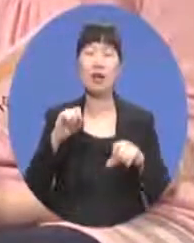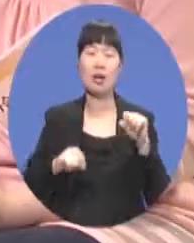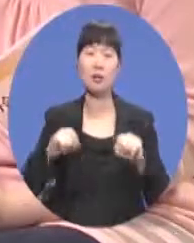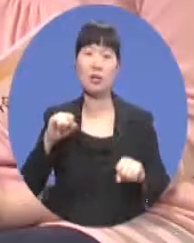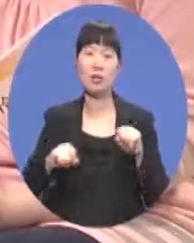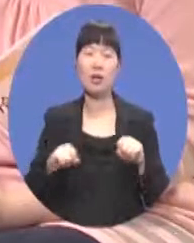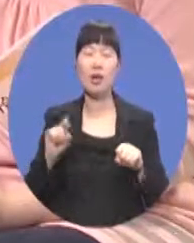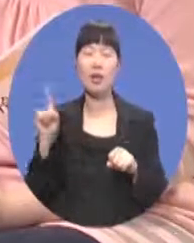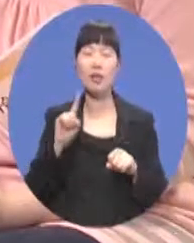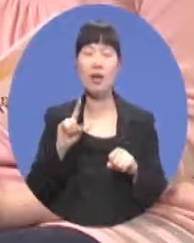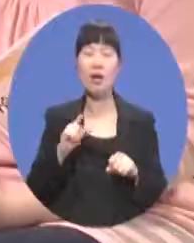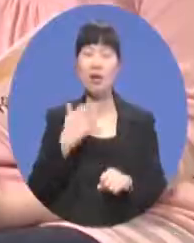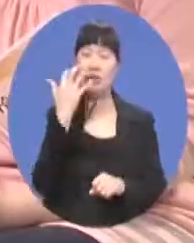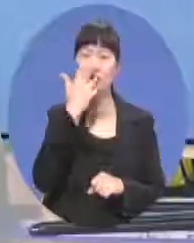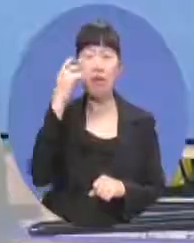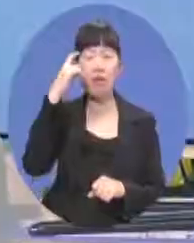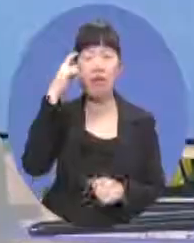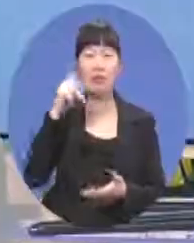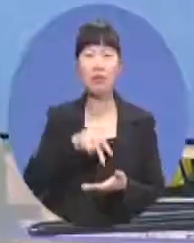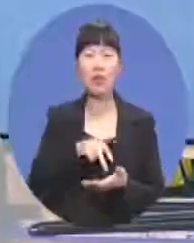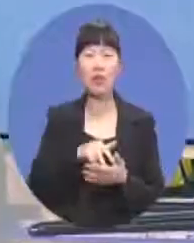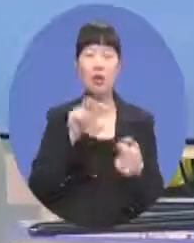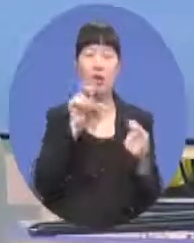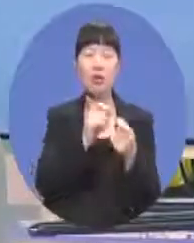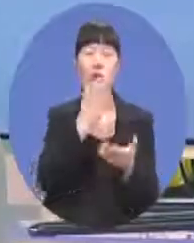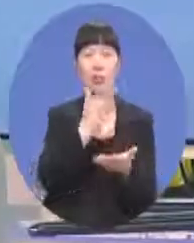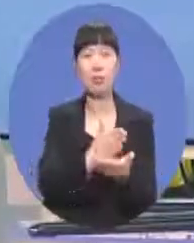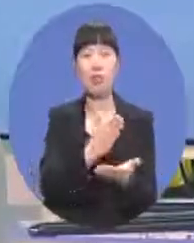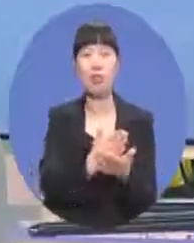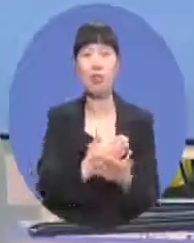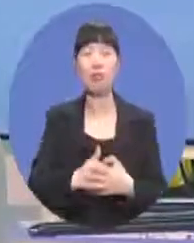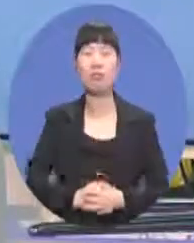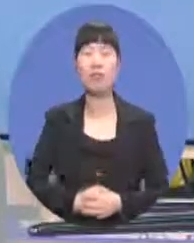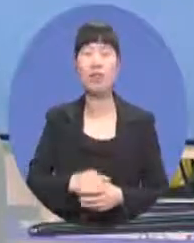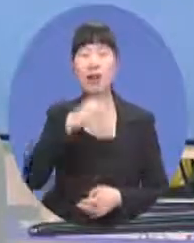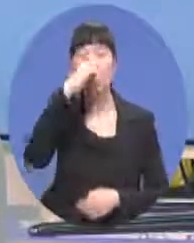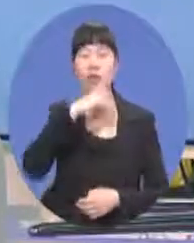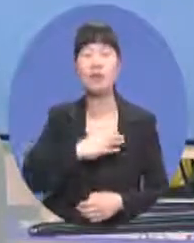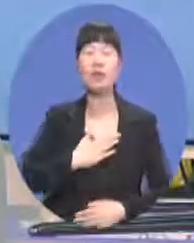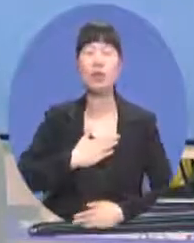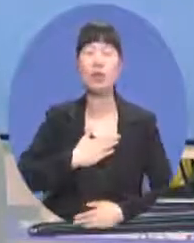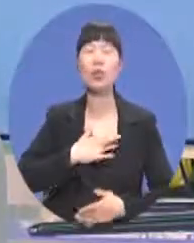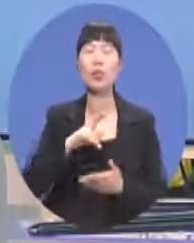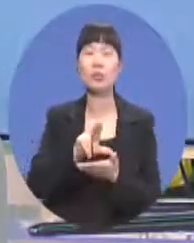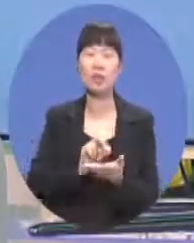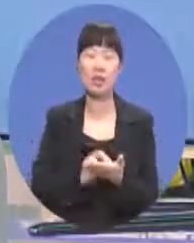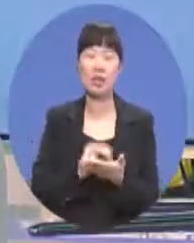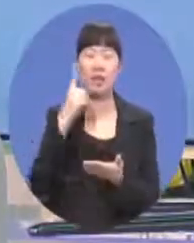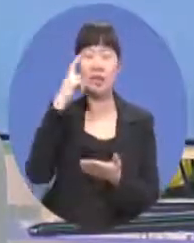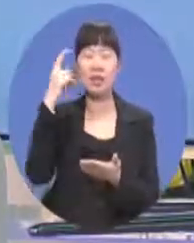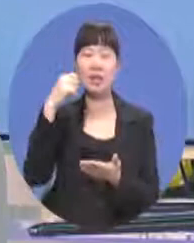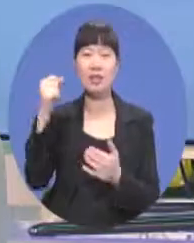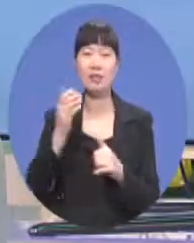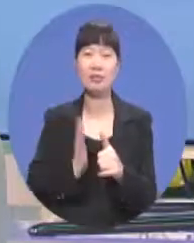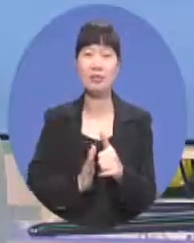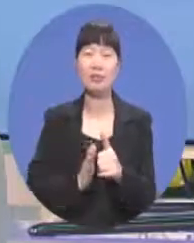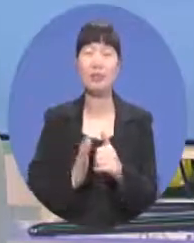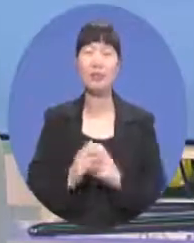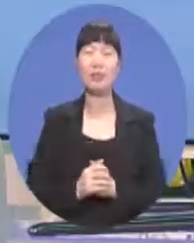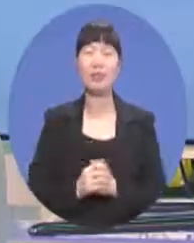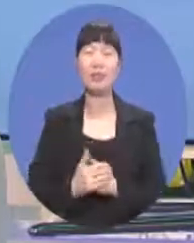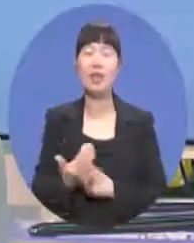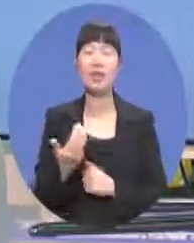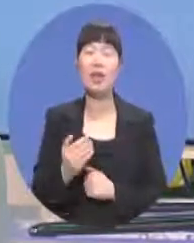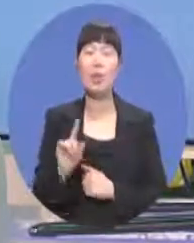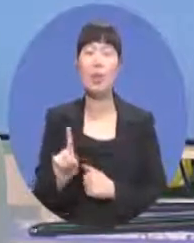행동들은 어떤 성적인 개념으로 여러분이 접근하시지 마시고요. 이거는 그냥 정서의 문제다 이렇게 좀 생각하시면 되겠습니다. 그래서 네.